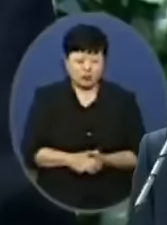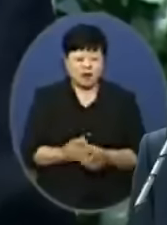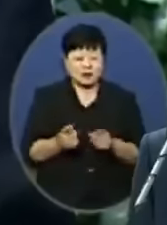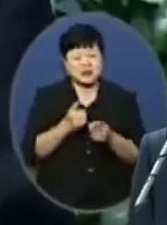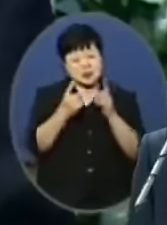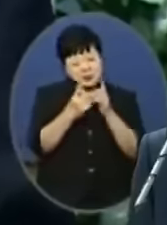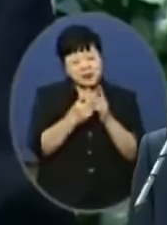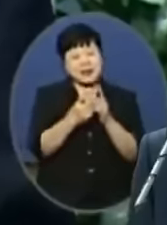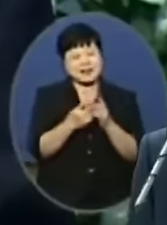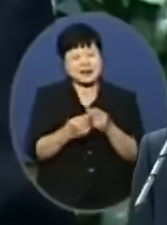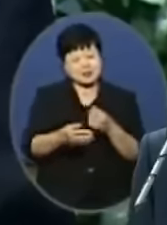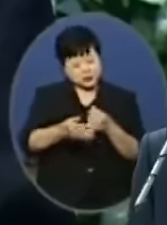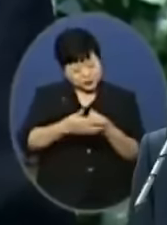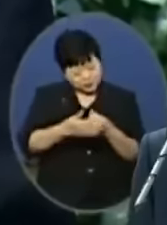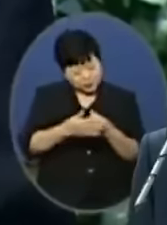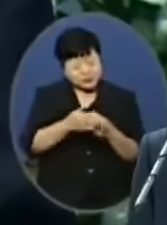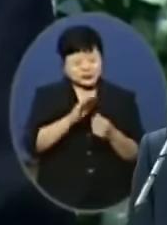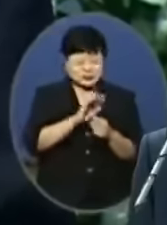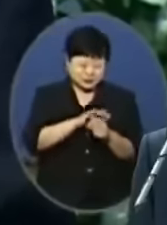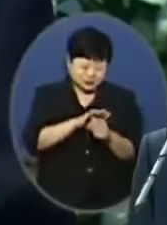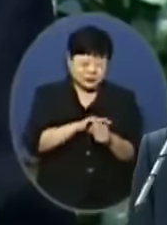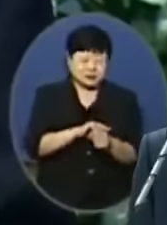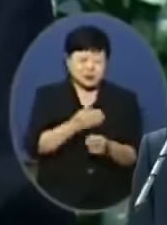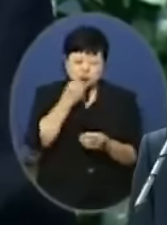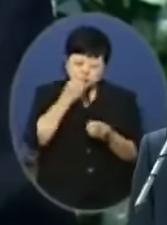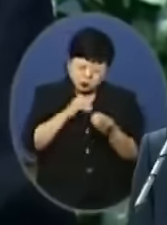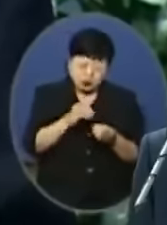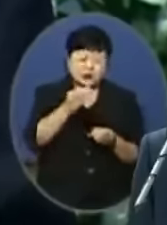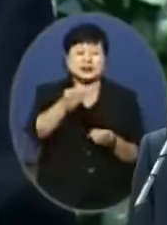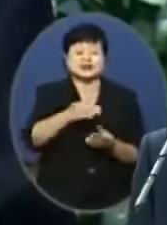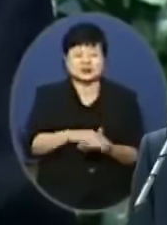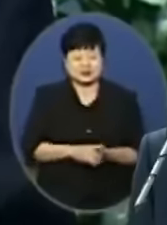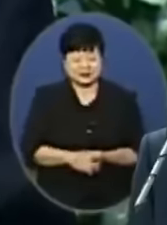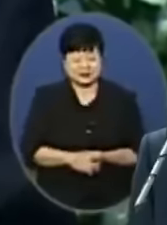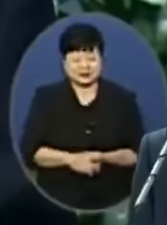서로 만나면 등들이도 좀 두들겨주고 키스도 해주고